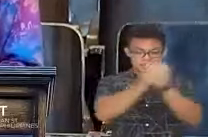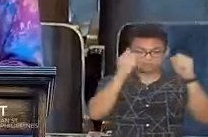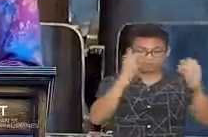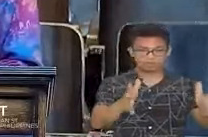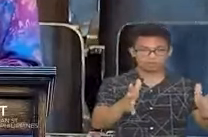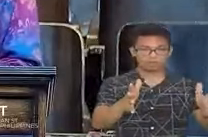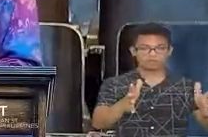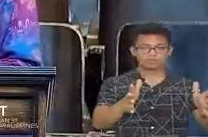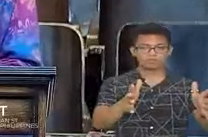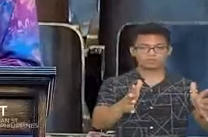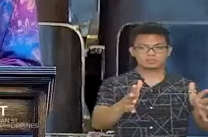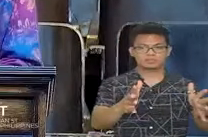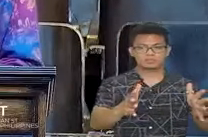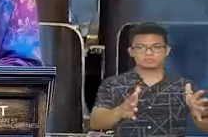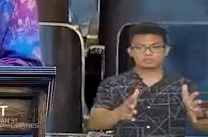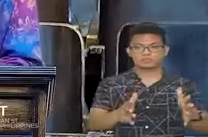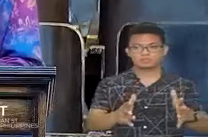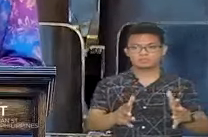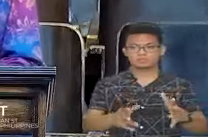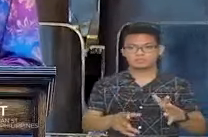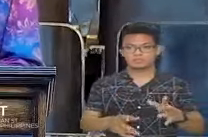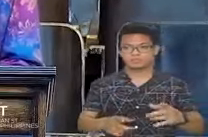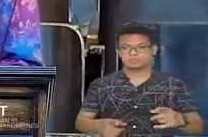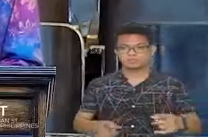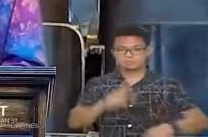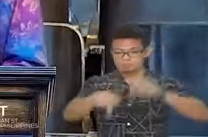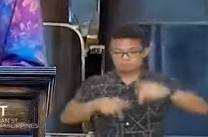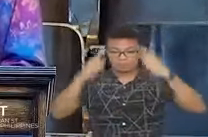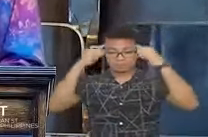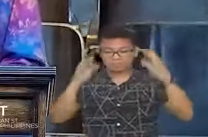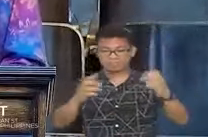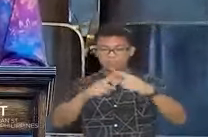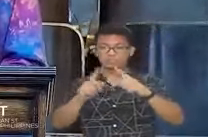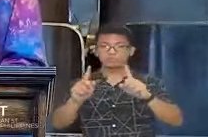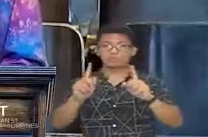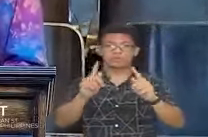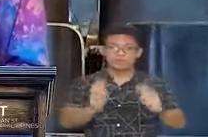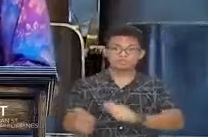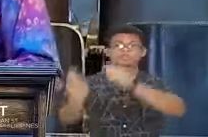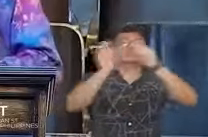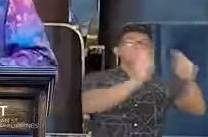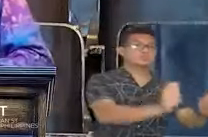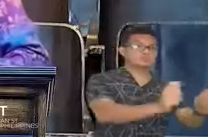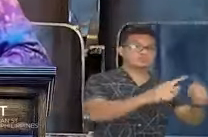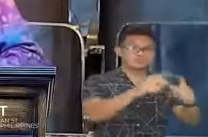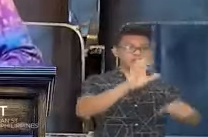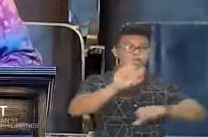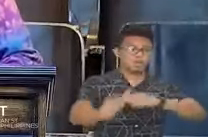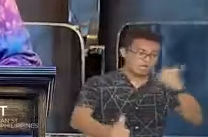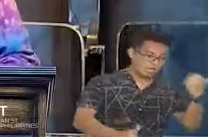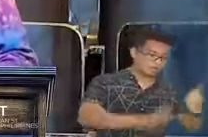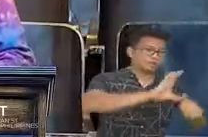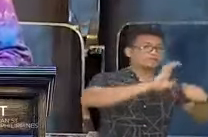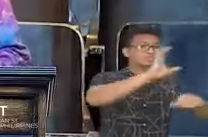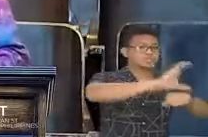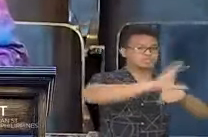Usahay kini mga pastor mag-away kay nag-attend diri ang iyang member. Nganong giapati ni mo? Unsa